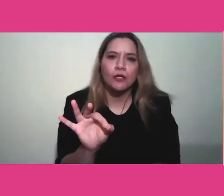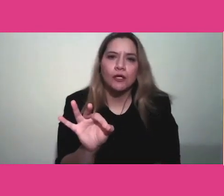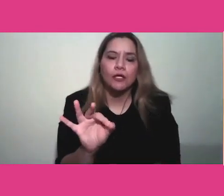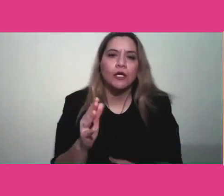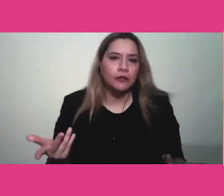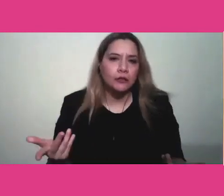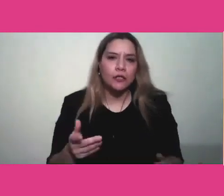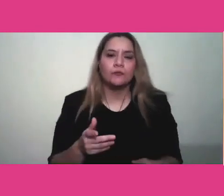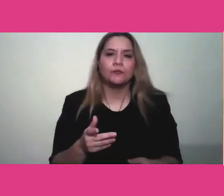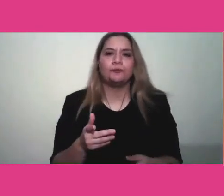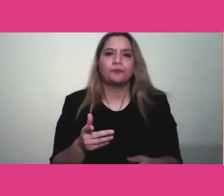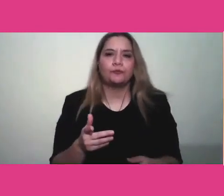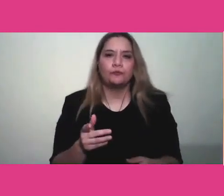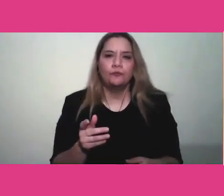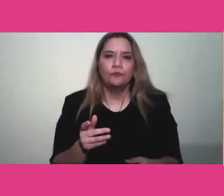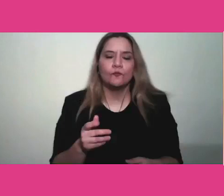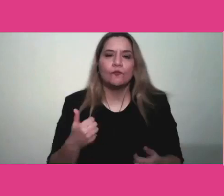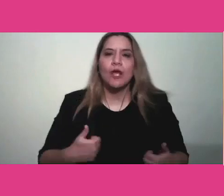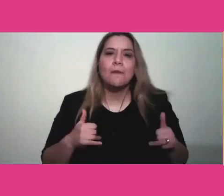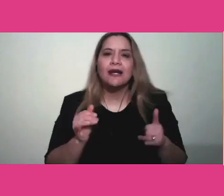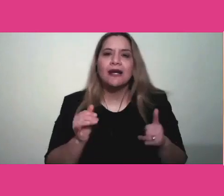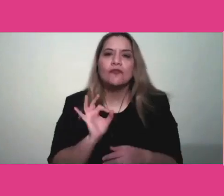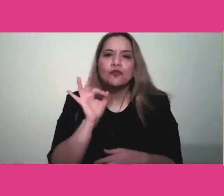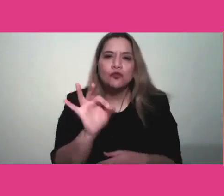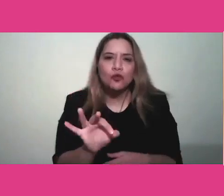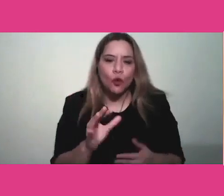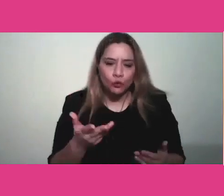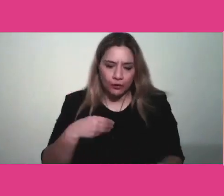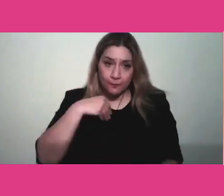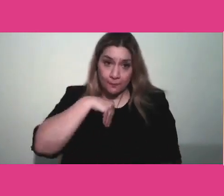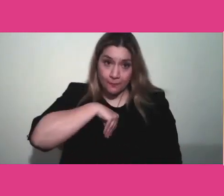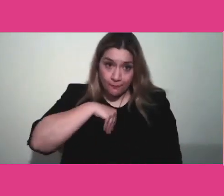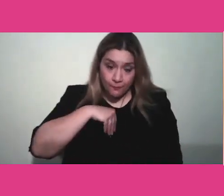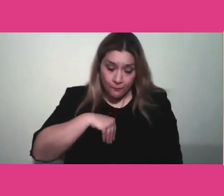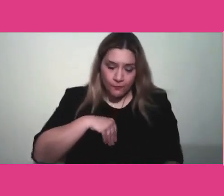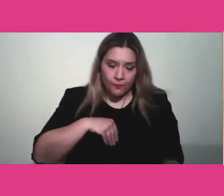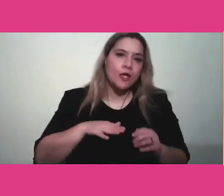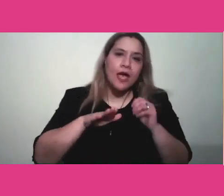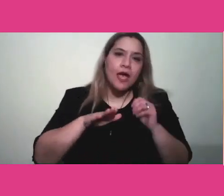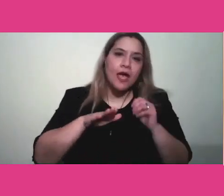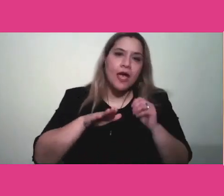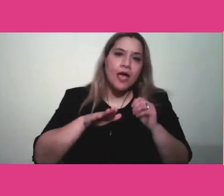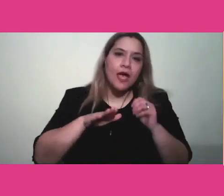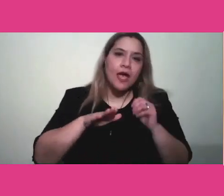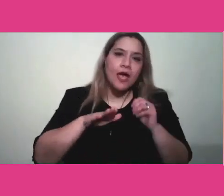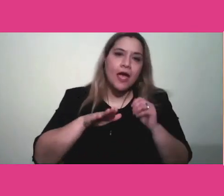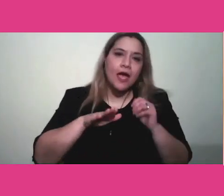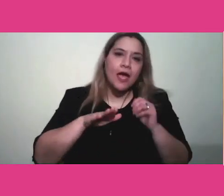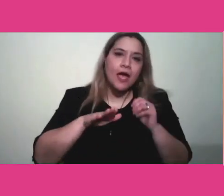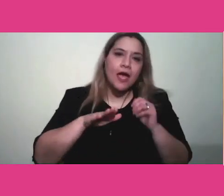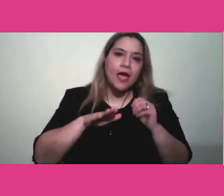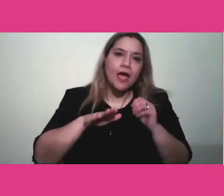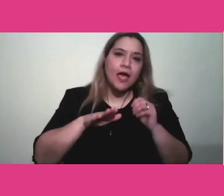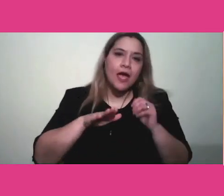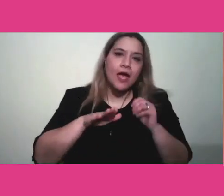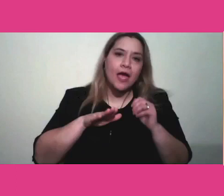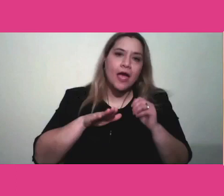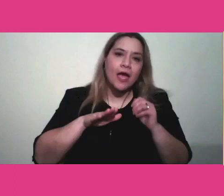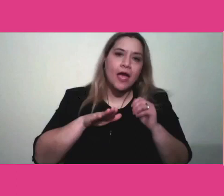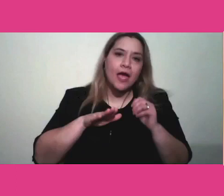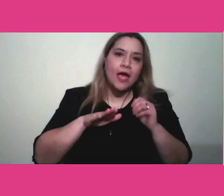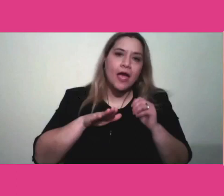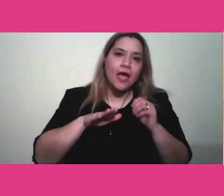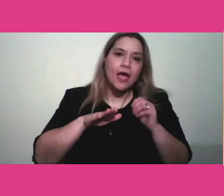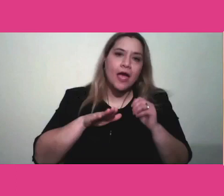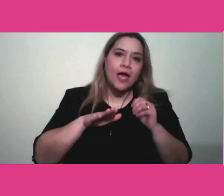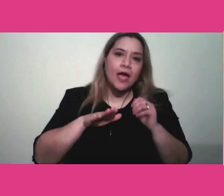κόσμο τον εσωτερικό του παιδιού, γιατί έτσι τον ξεκλειδώνεις μέσα από το παιχνίδι και μια έτσι όμορφη δραστηριότητα που μπορείς να